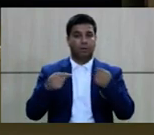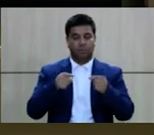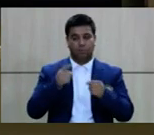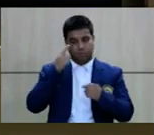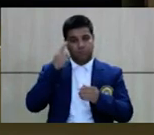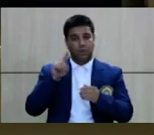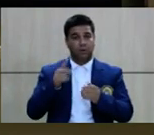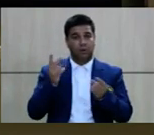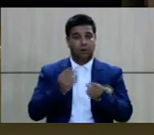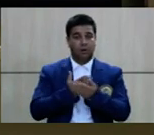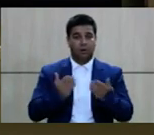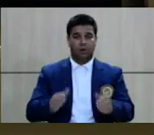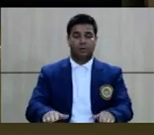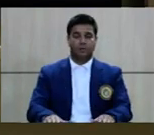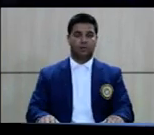kerak.